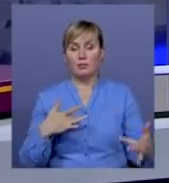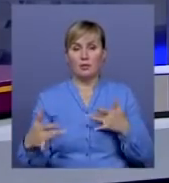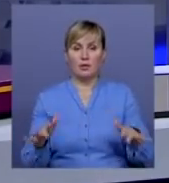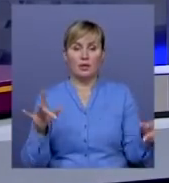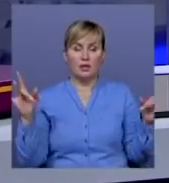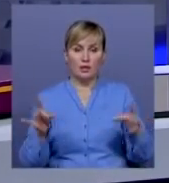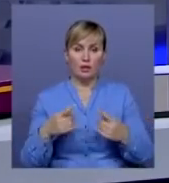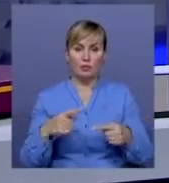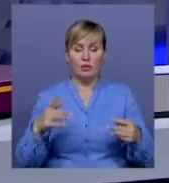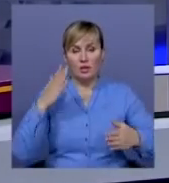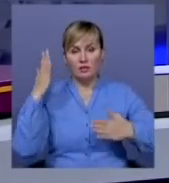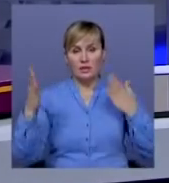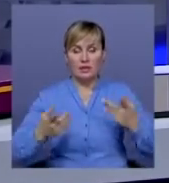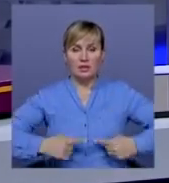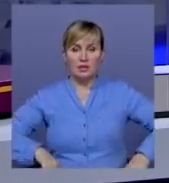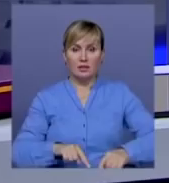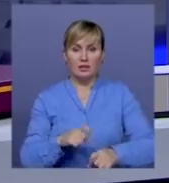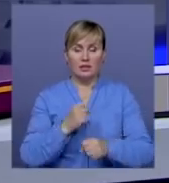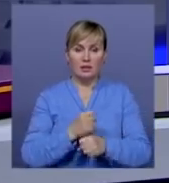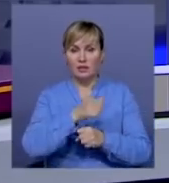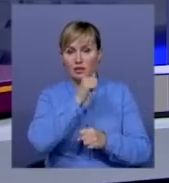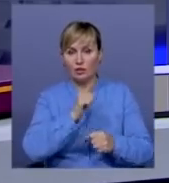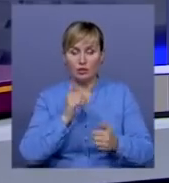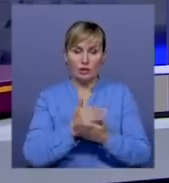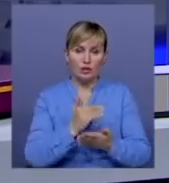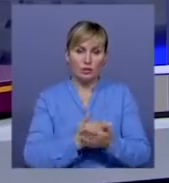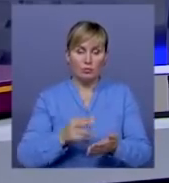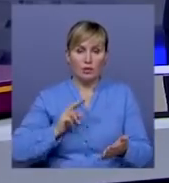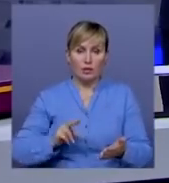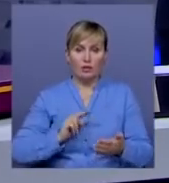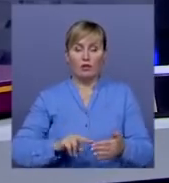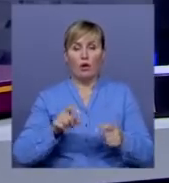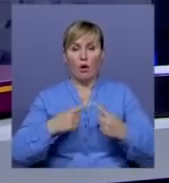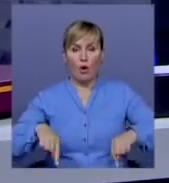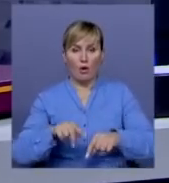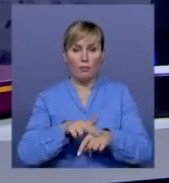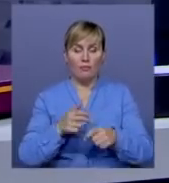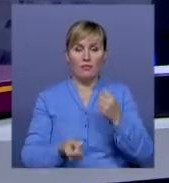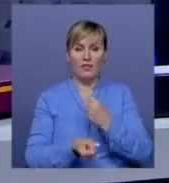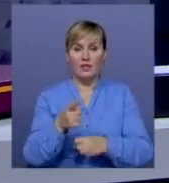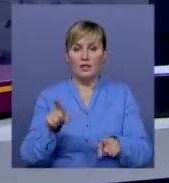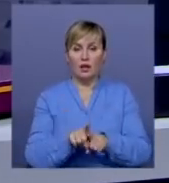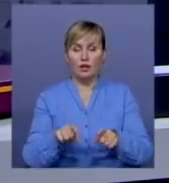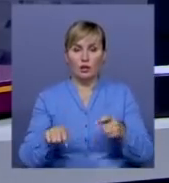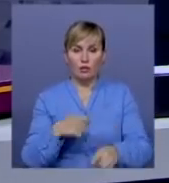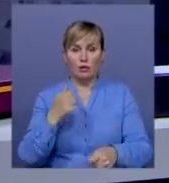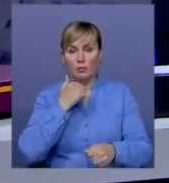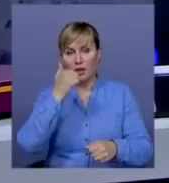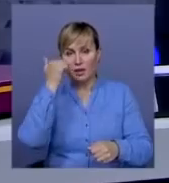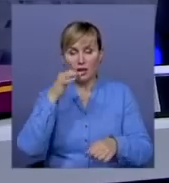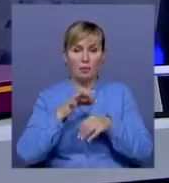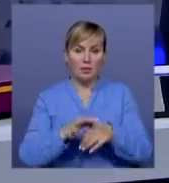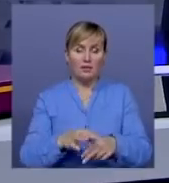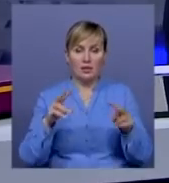Рестораны и другие развлекательные заведения перешли на скрытый режим работы. Правоохранительные органы выявили таких нарушителей благодаря